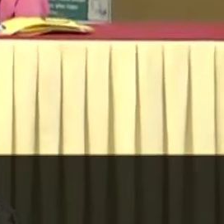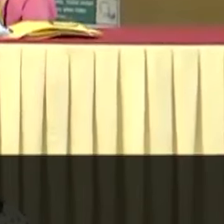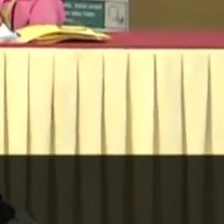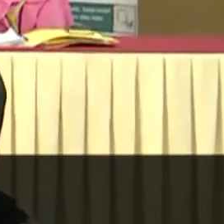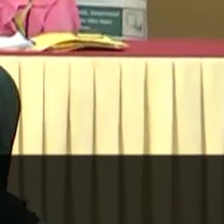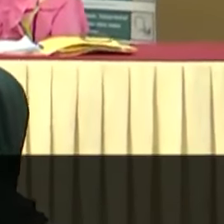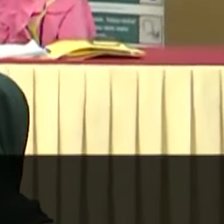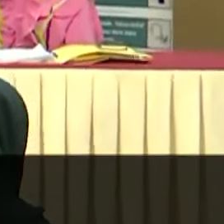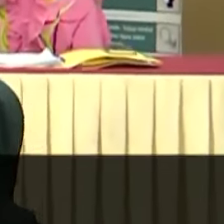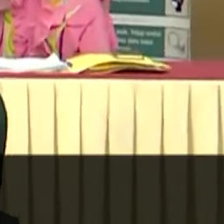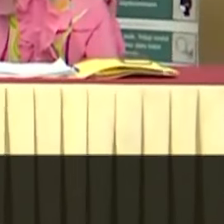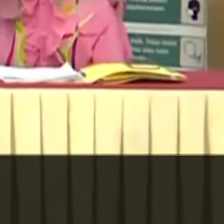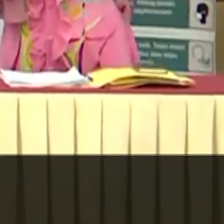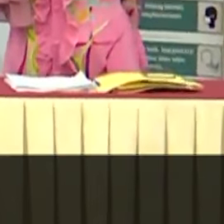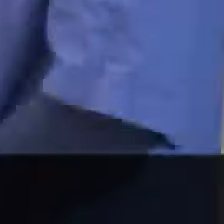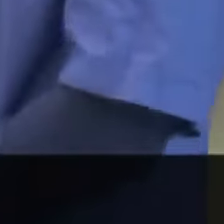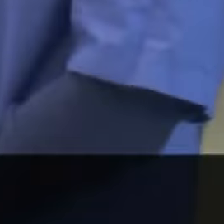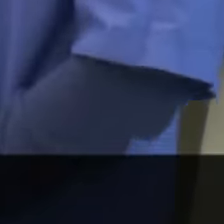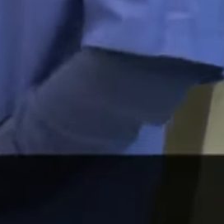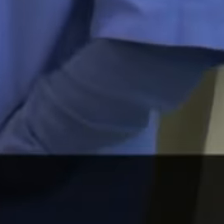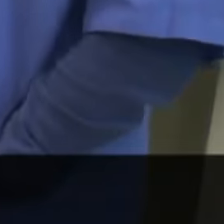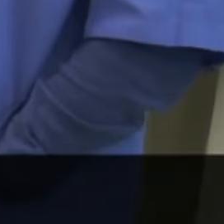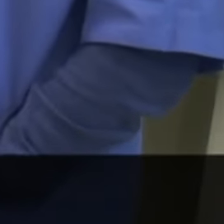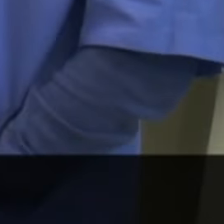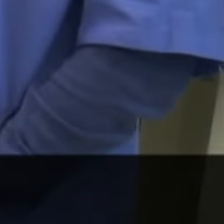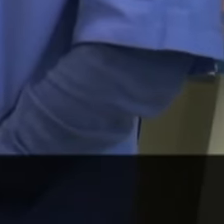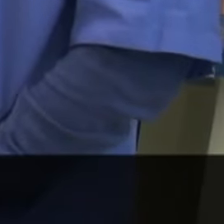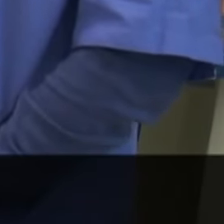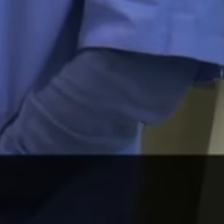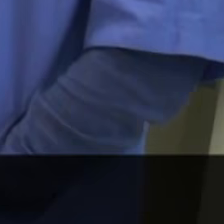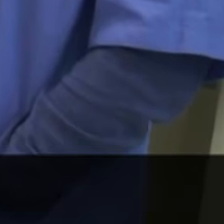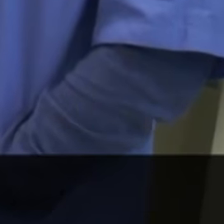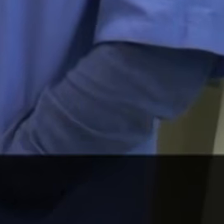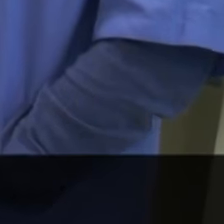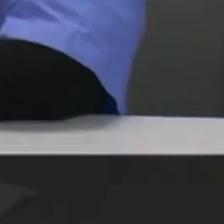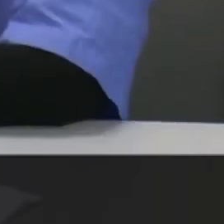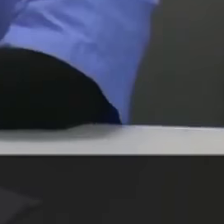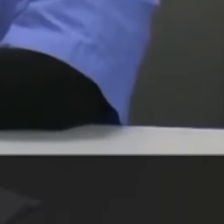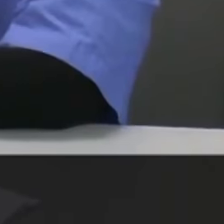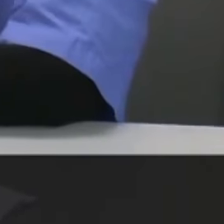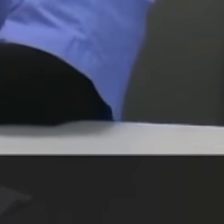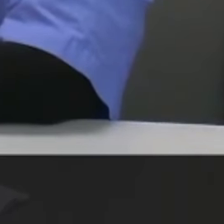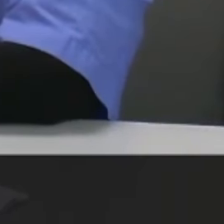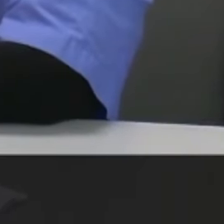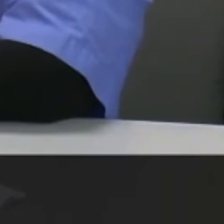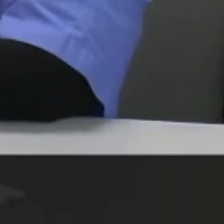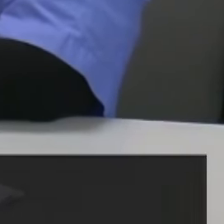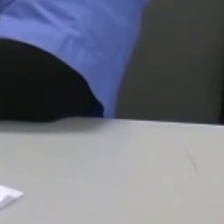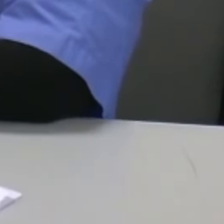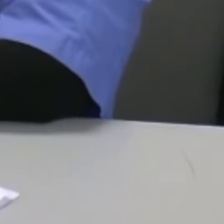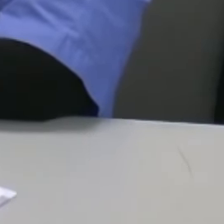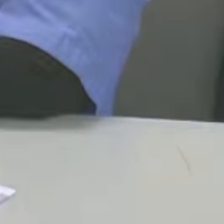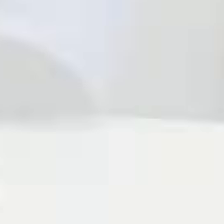RM236 kes COVID-19 pulih dan dibenar discharge hari ini, jumlah tertinggi dicatat setakat ini.